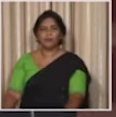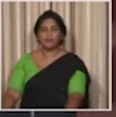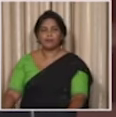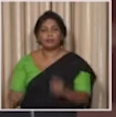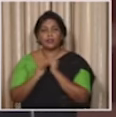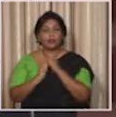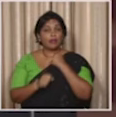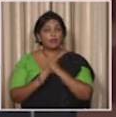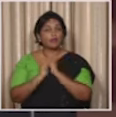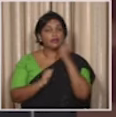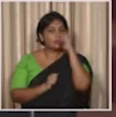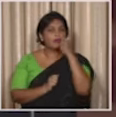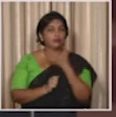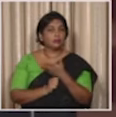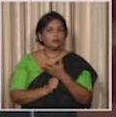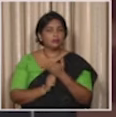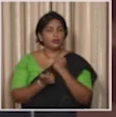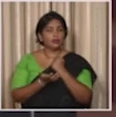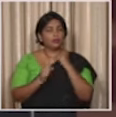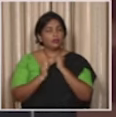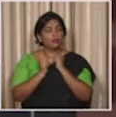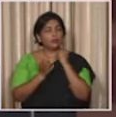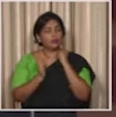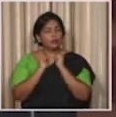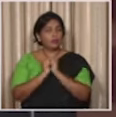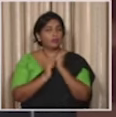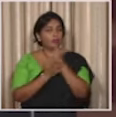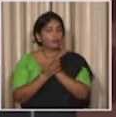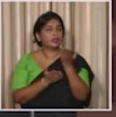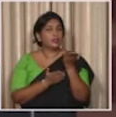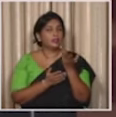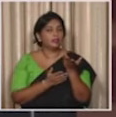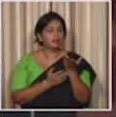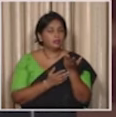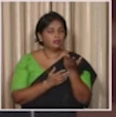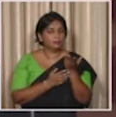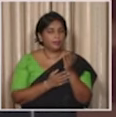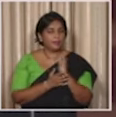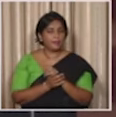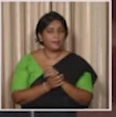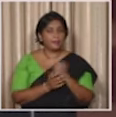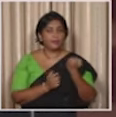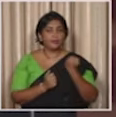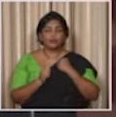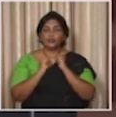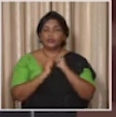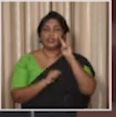padi, silu raja saya pakai kiri deh ilan ni, arabe. Wajib urutik